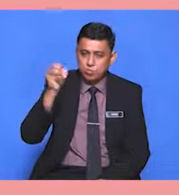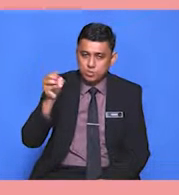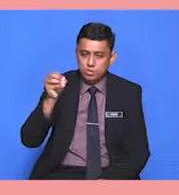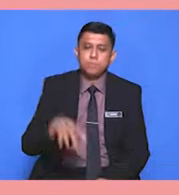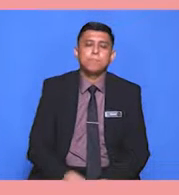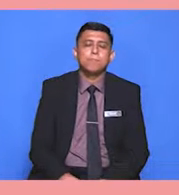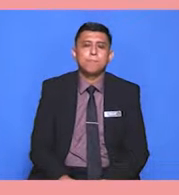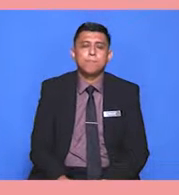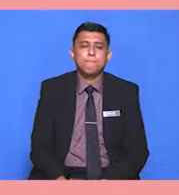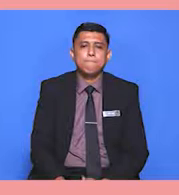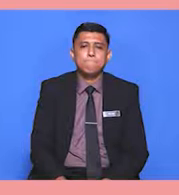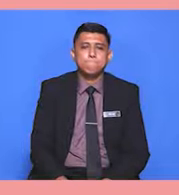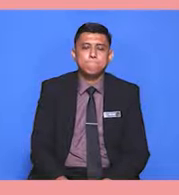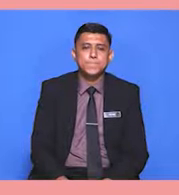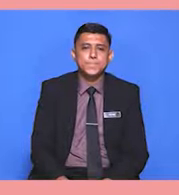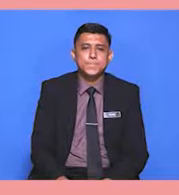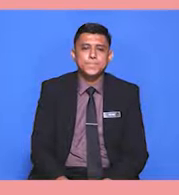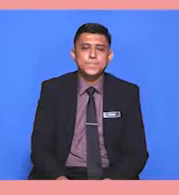1.57%.